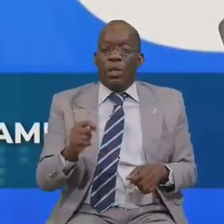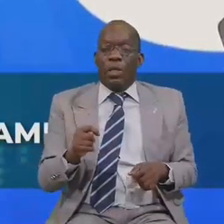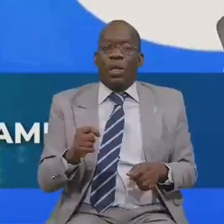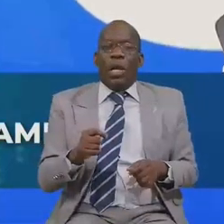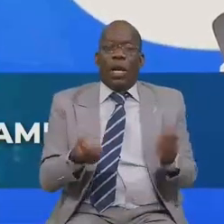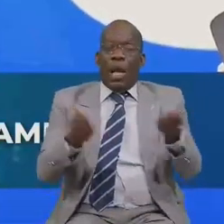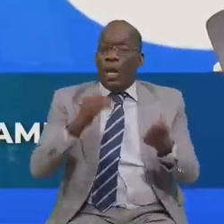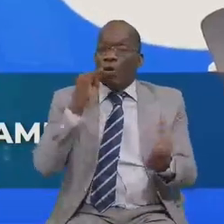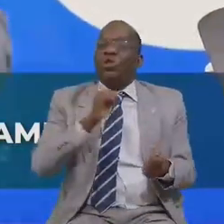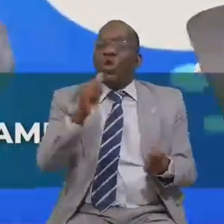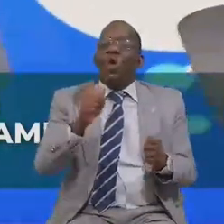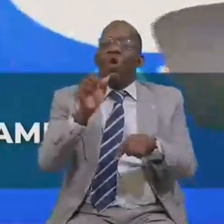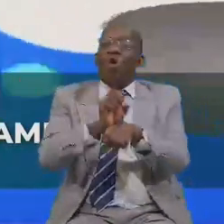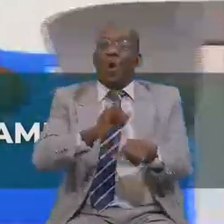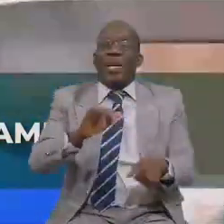n'est pas